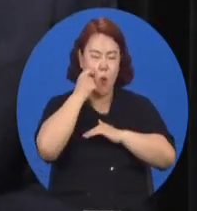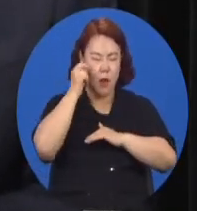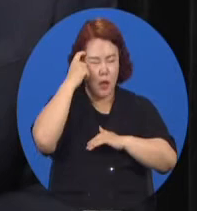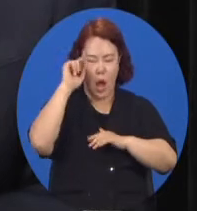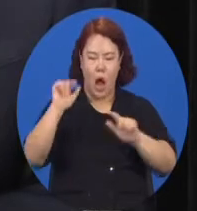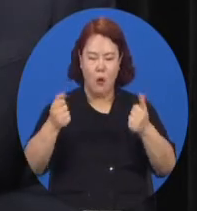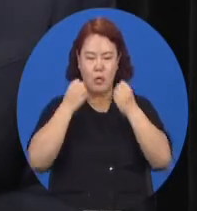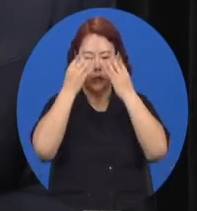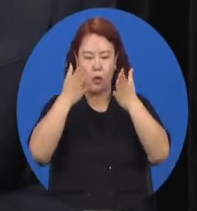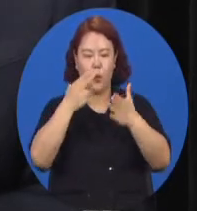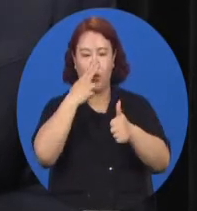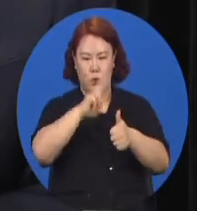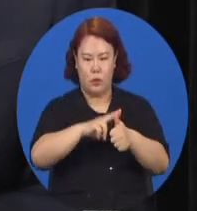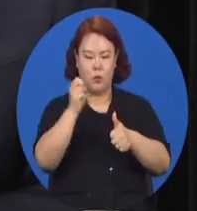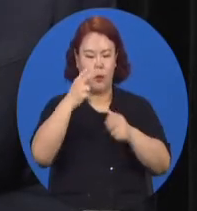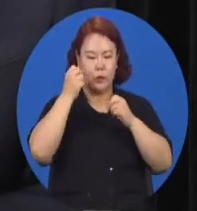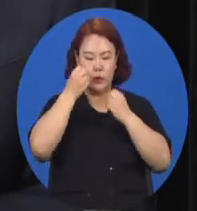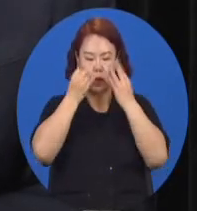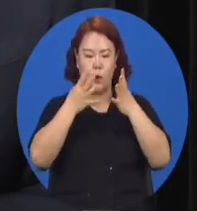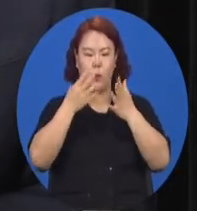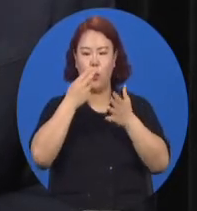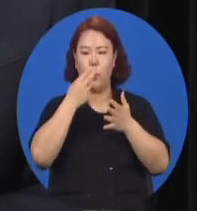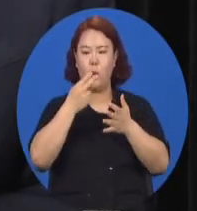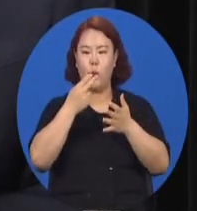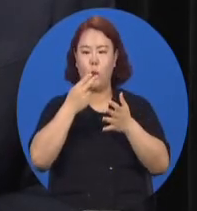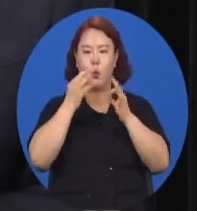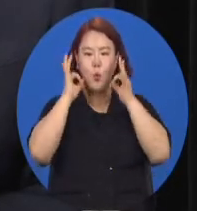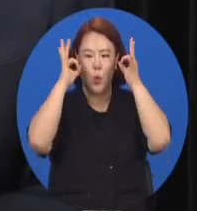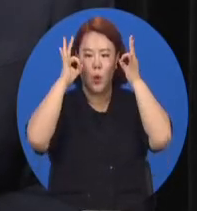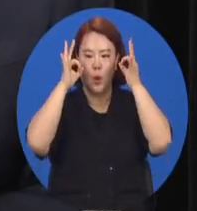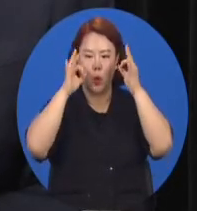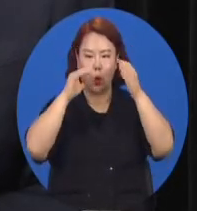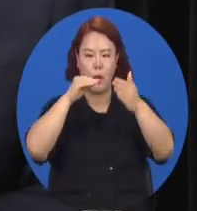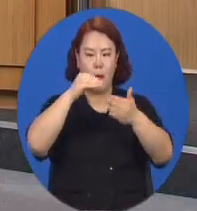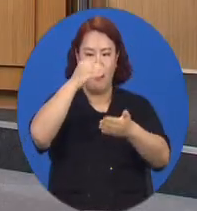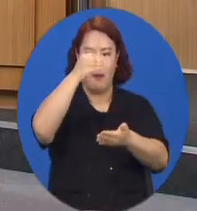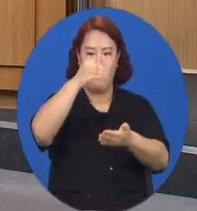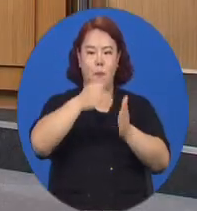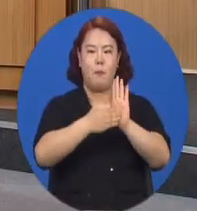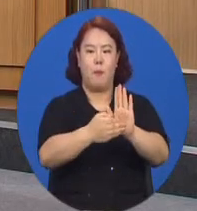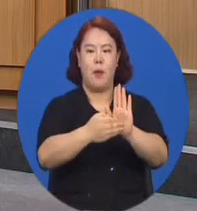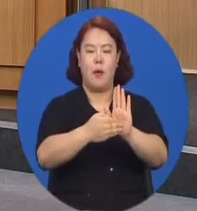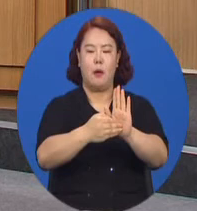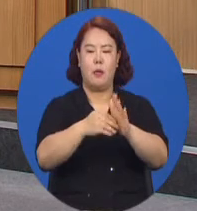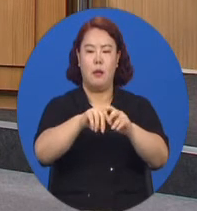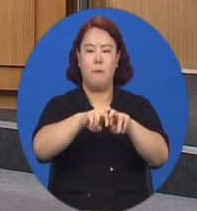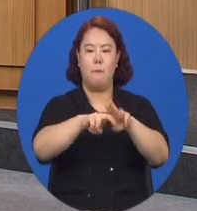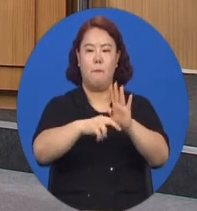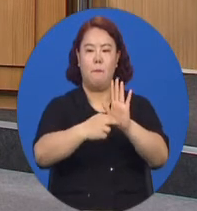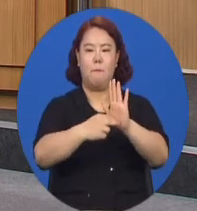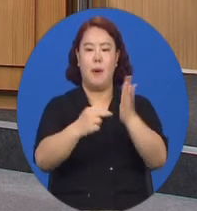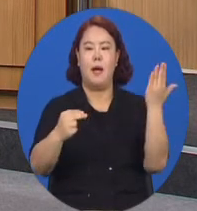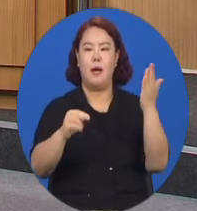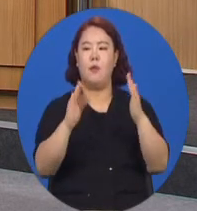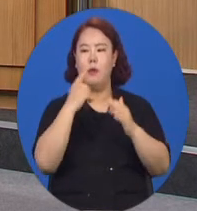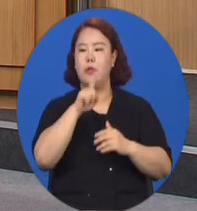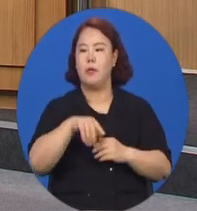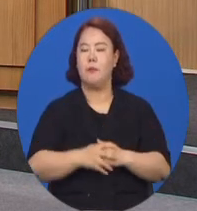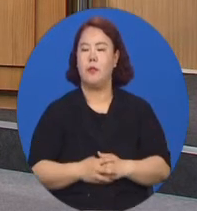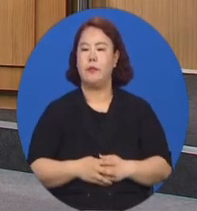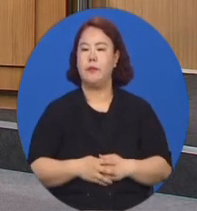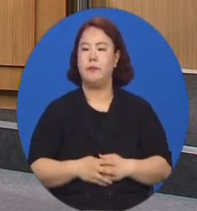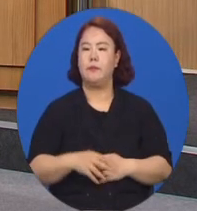새로운 시도와 새로운 노력으로 그 벽을 통과해야 한다고 생각합니다. 네, 답변 거기까지 듣겠습니다. 이제 바로